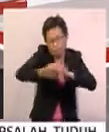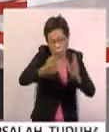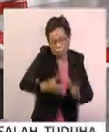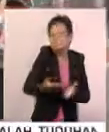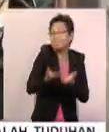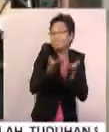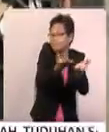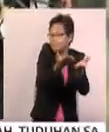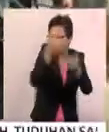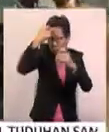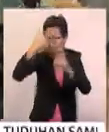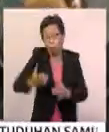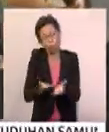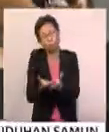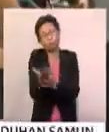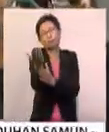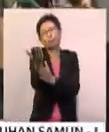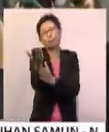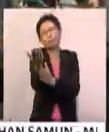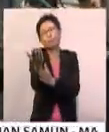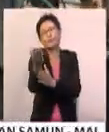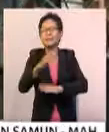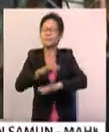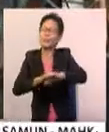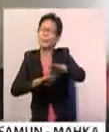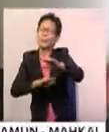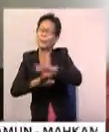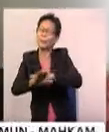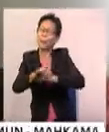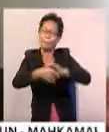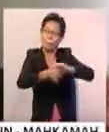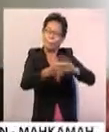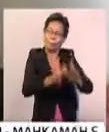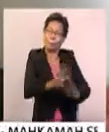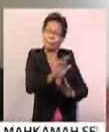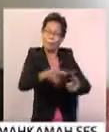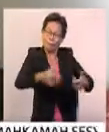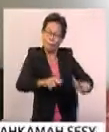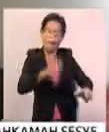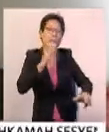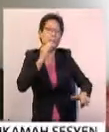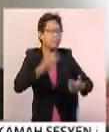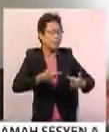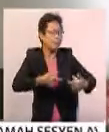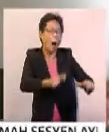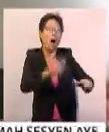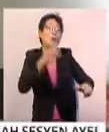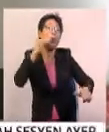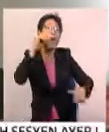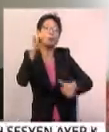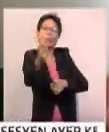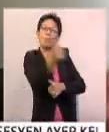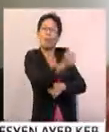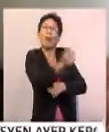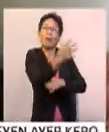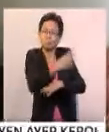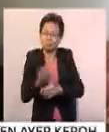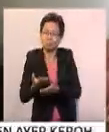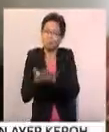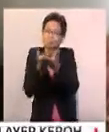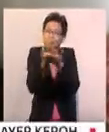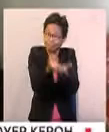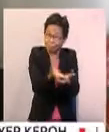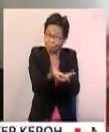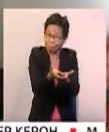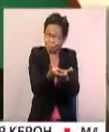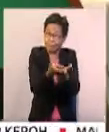terbabit. Keputusan itu sekaligus memberikan keselesaan kepada penyewa yang dibenarkan pulang ke rumah masing-masing hari ini dan tawaran itu